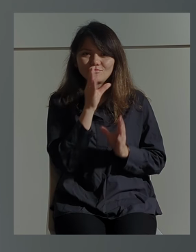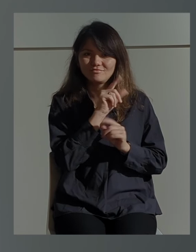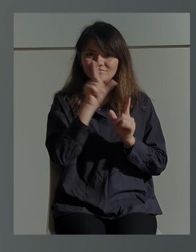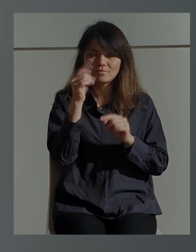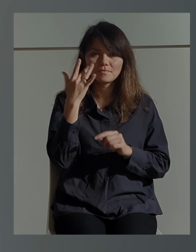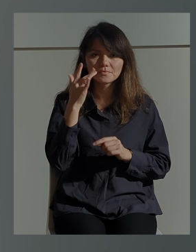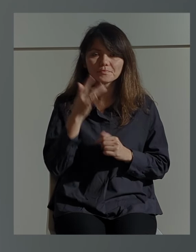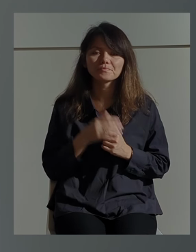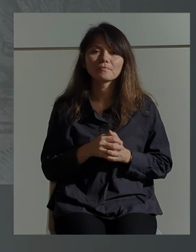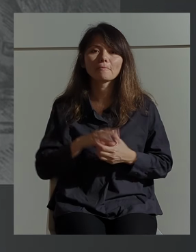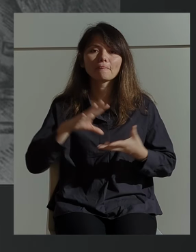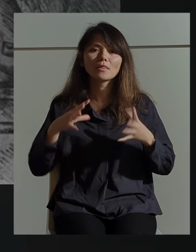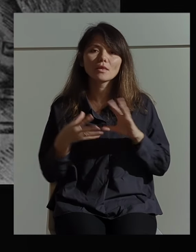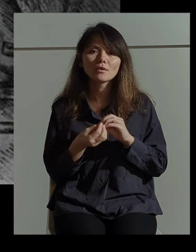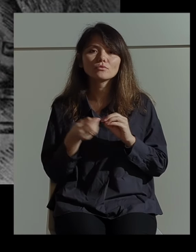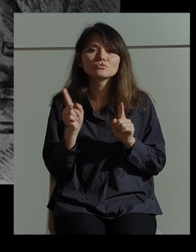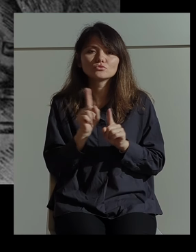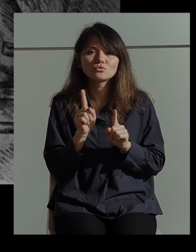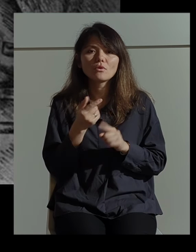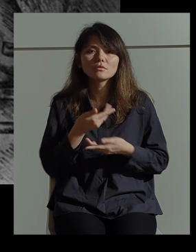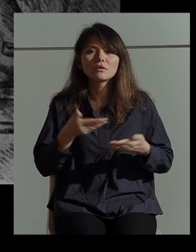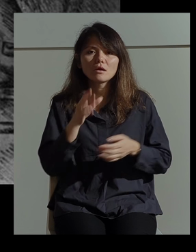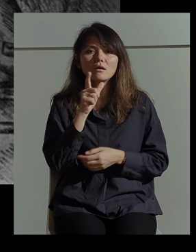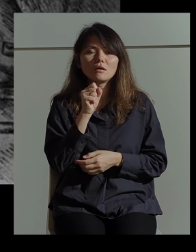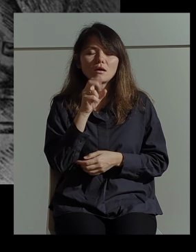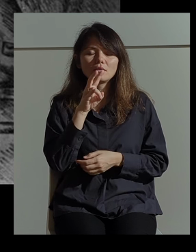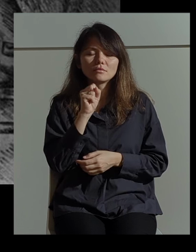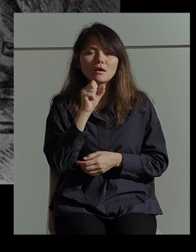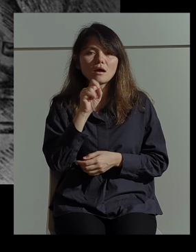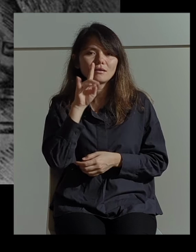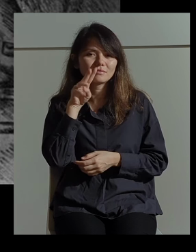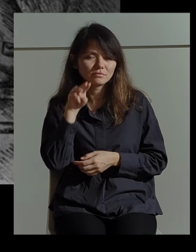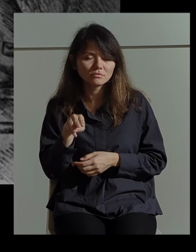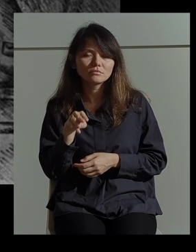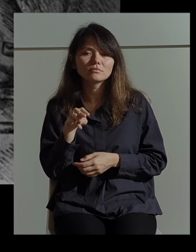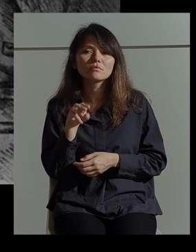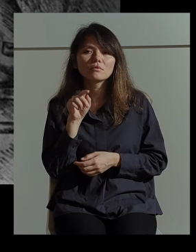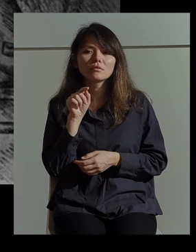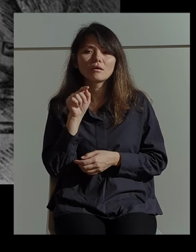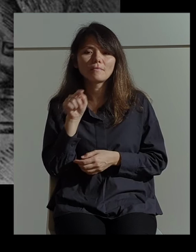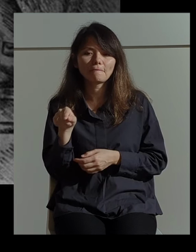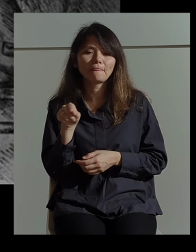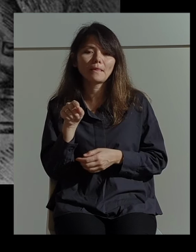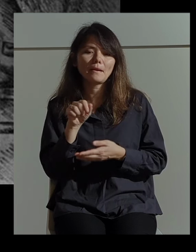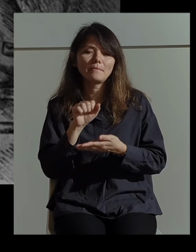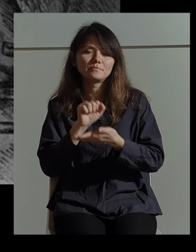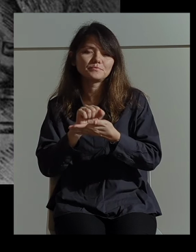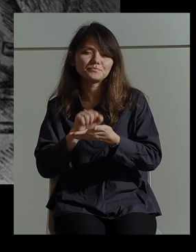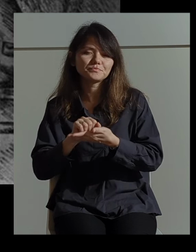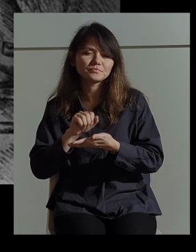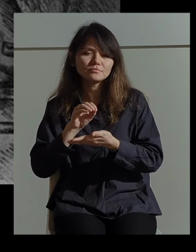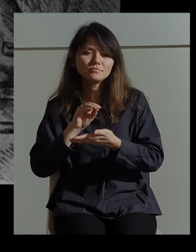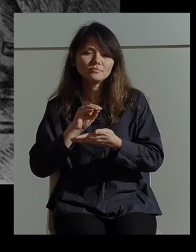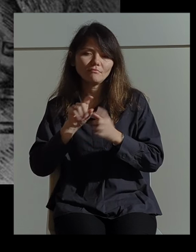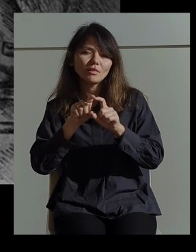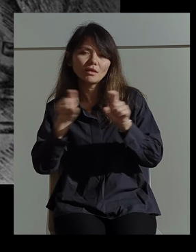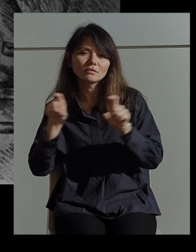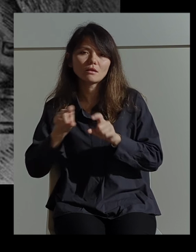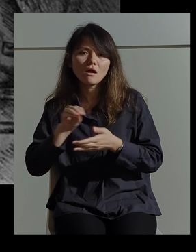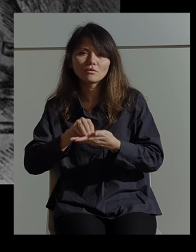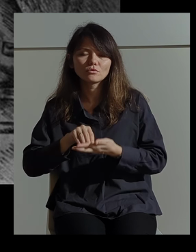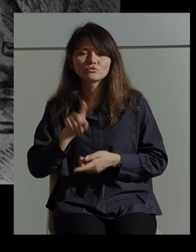же в общем говорит нам Ханна арент Ханна арент в отличие от вот этой трактовки которая подразумевает что Ну